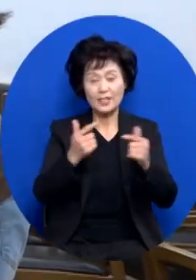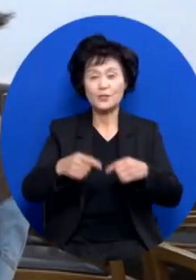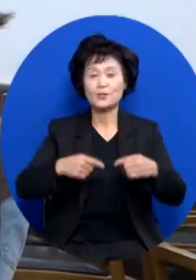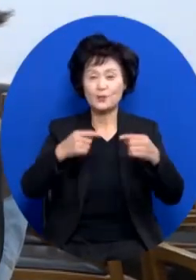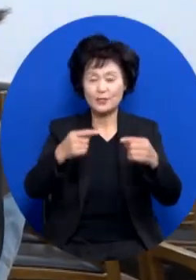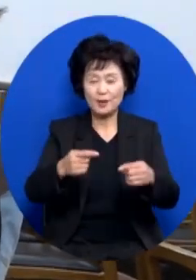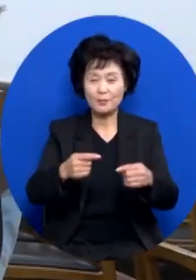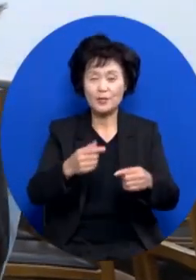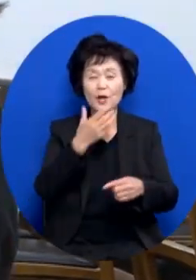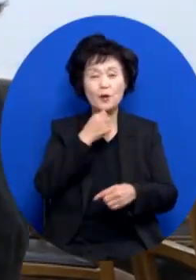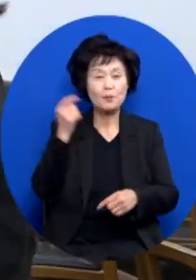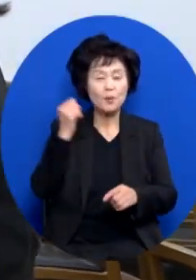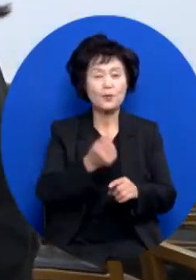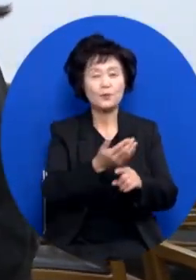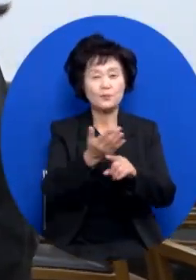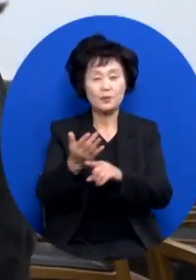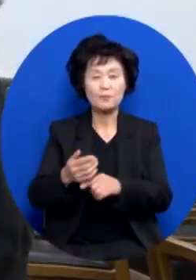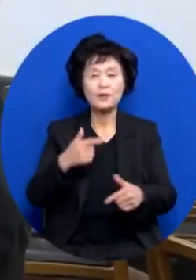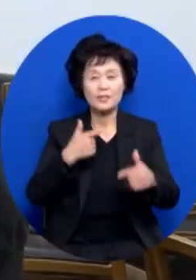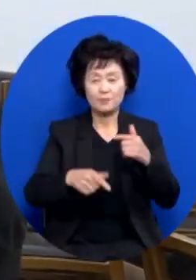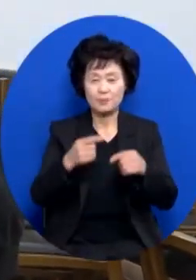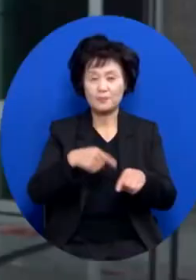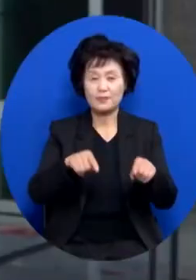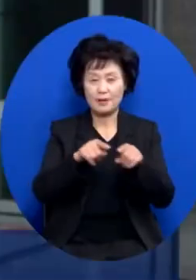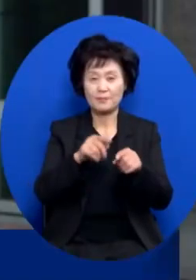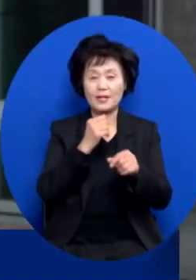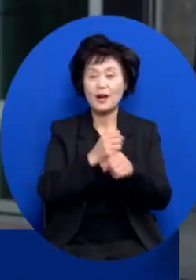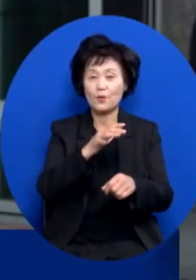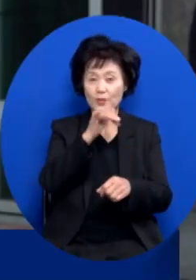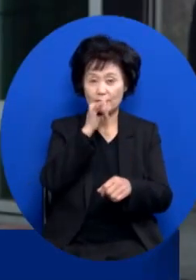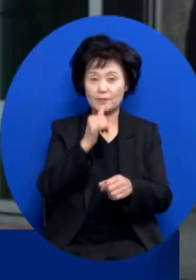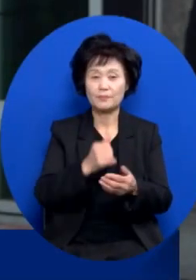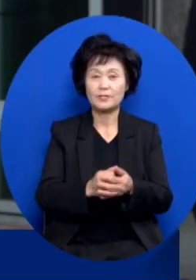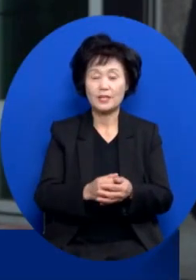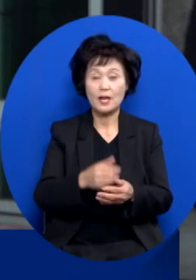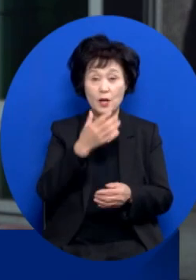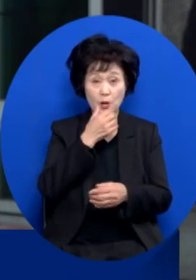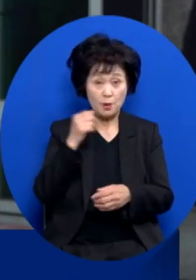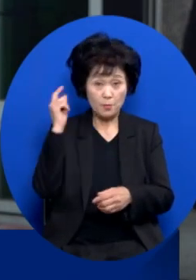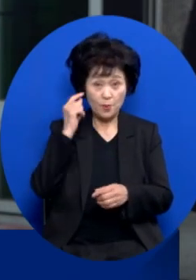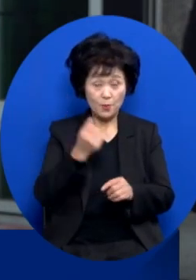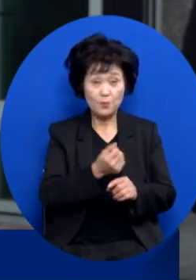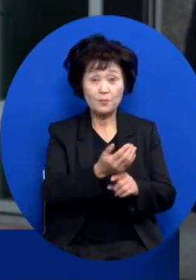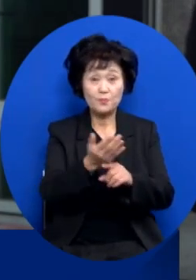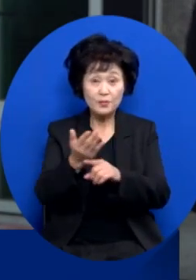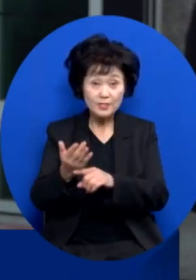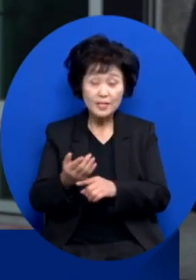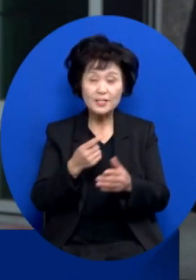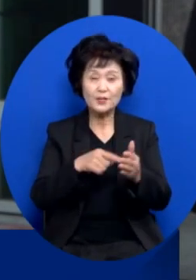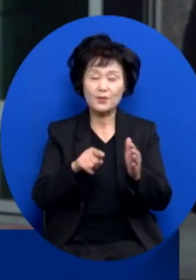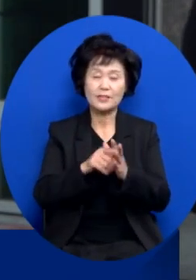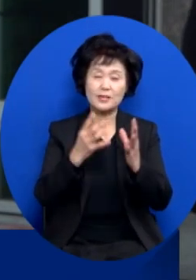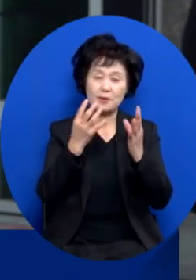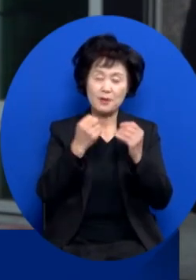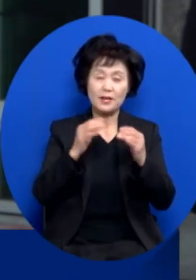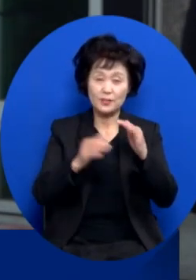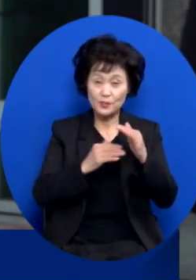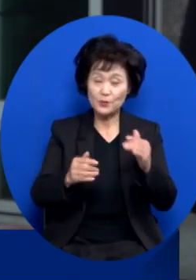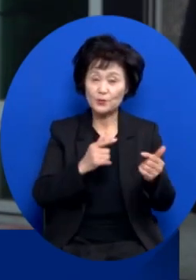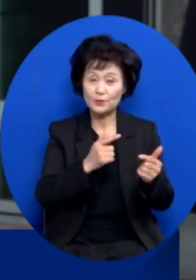기쁨을 함께 나눴습니다. 주님의 복음이 전해지기 위해서 이렇게 많은